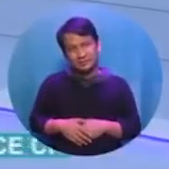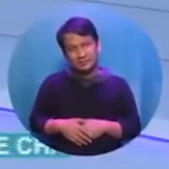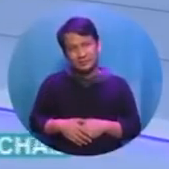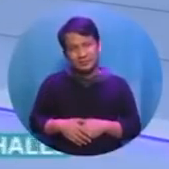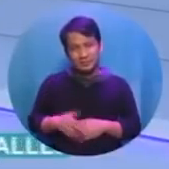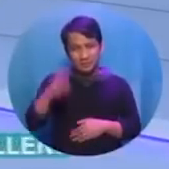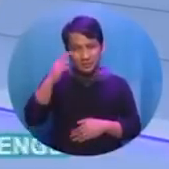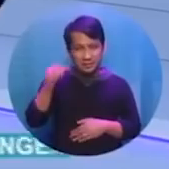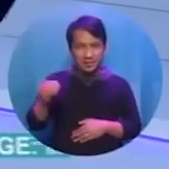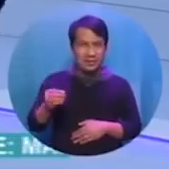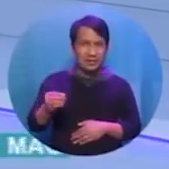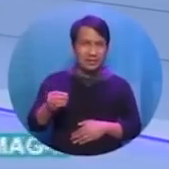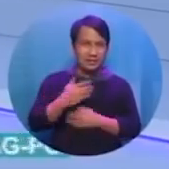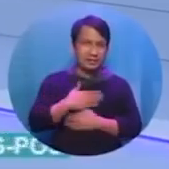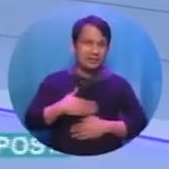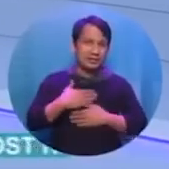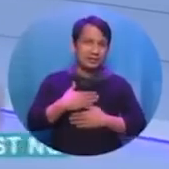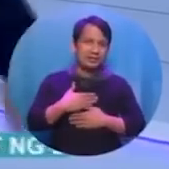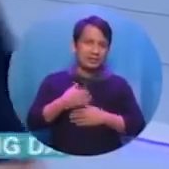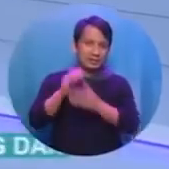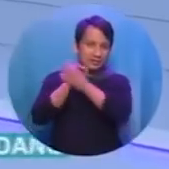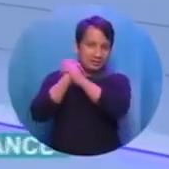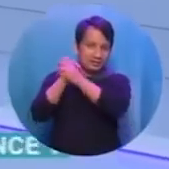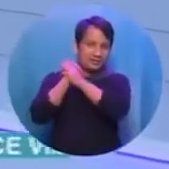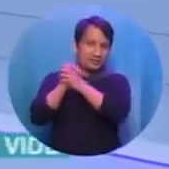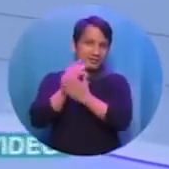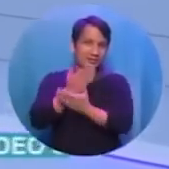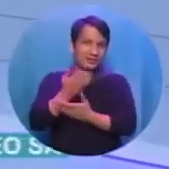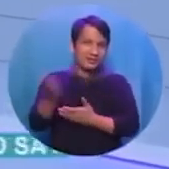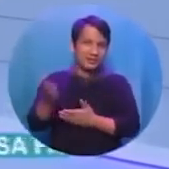Hello po? I'm having a lovely day! Congratulations!